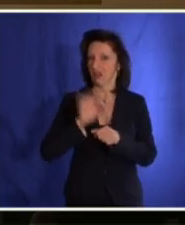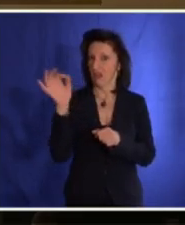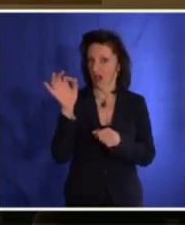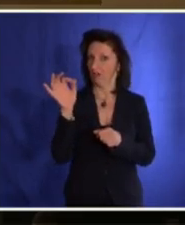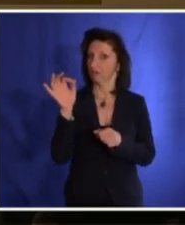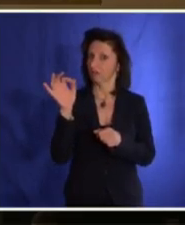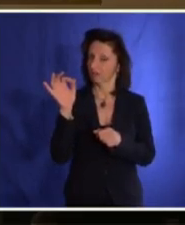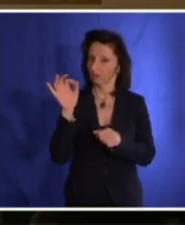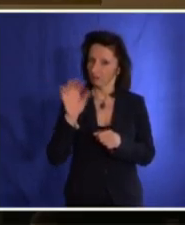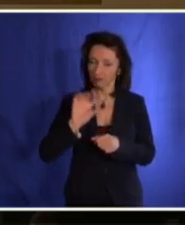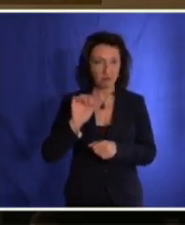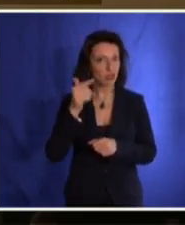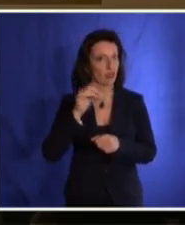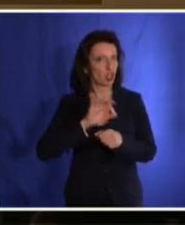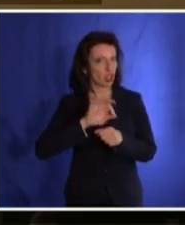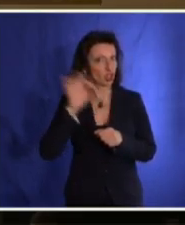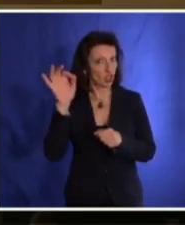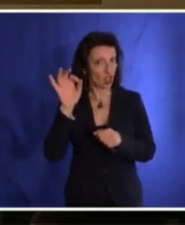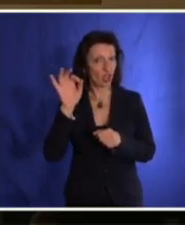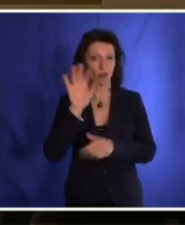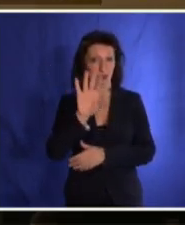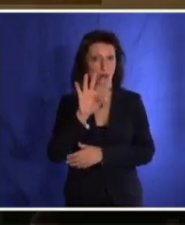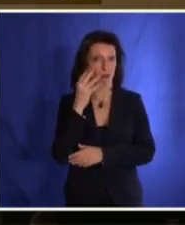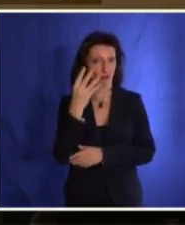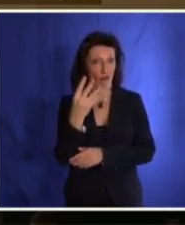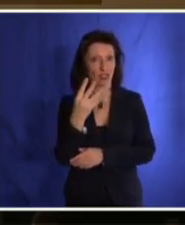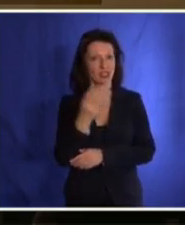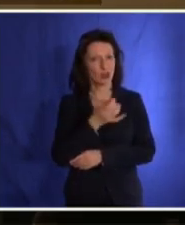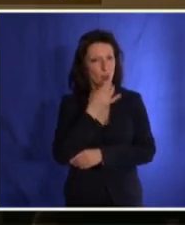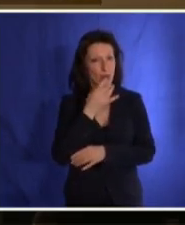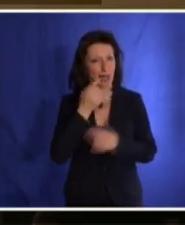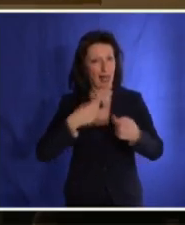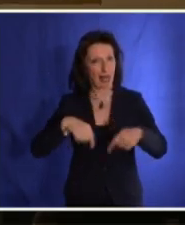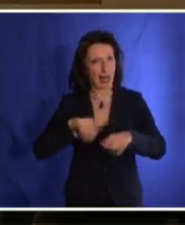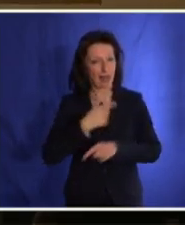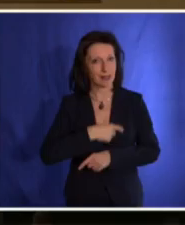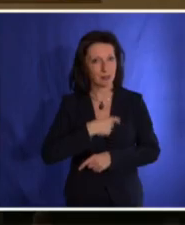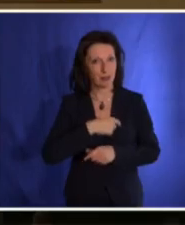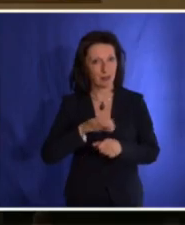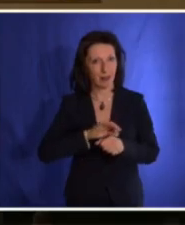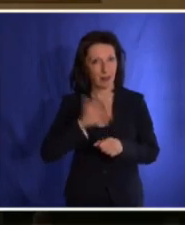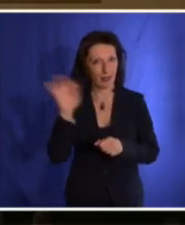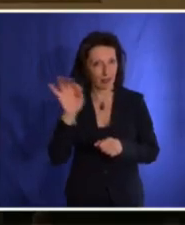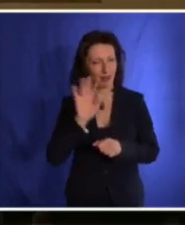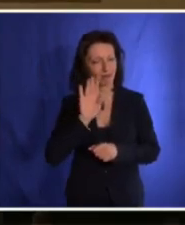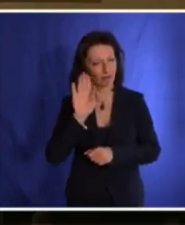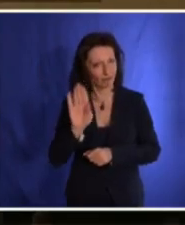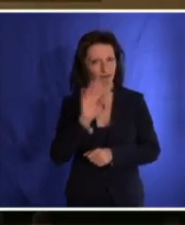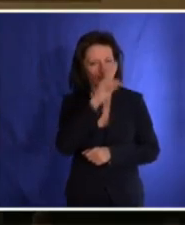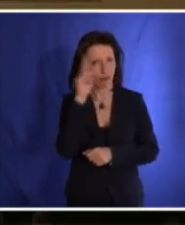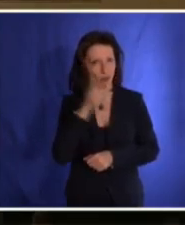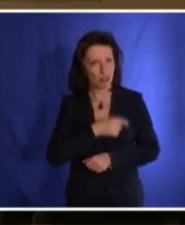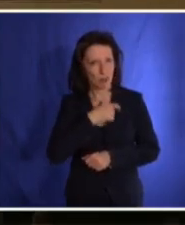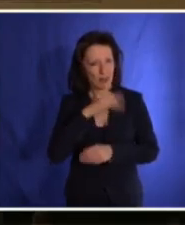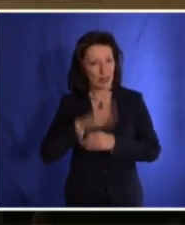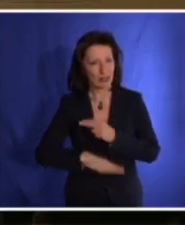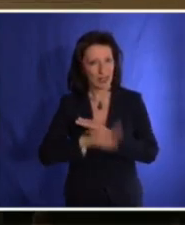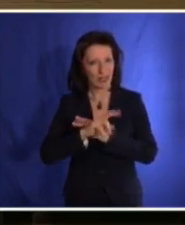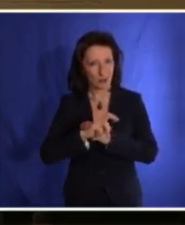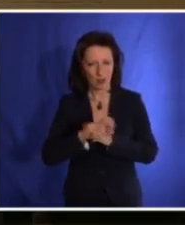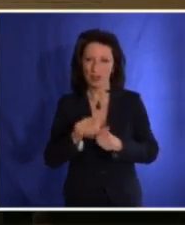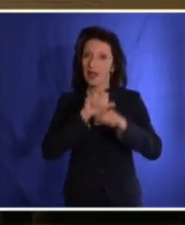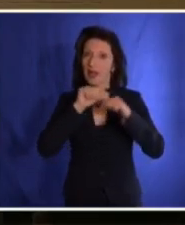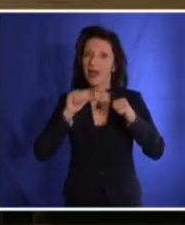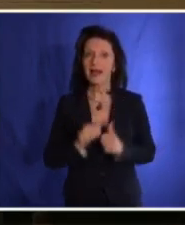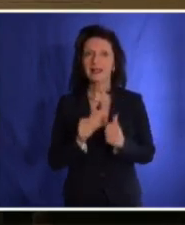Unser zweiter Tag beim 45. ordentlichen Landesparteitag der Volkspartei Niederösterreich. Ein herzliches